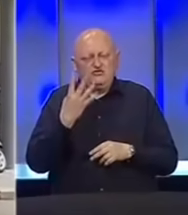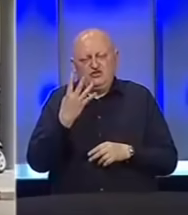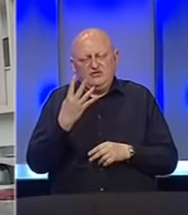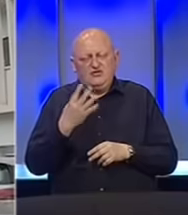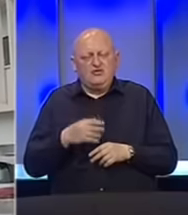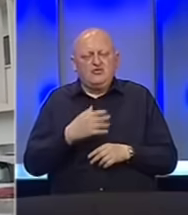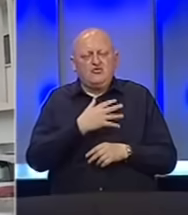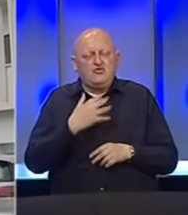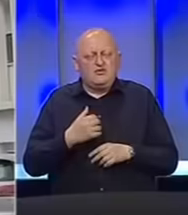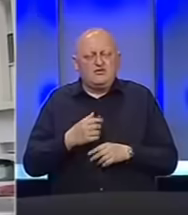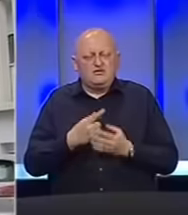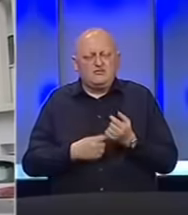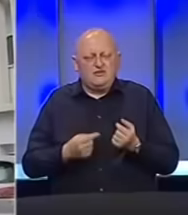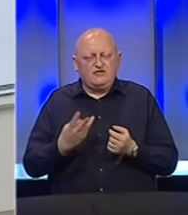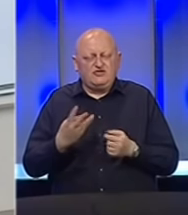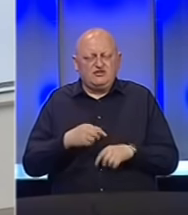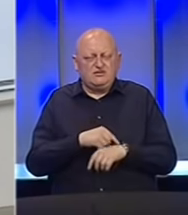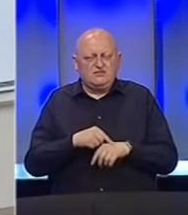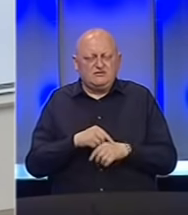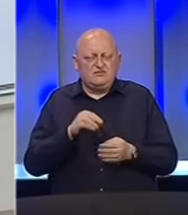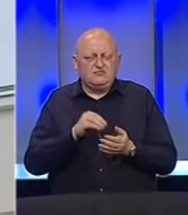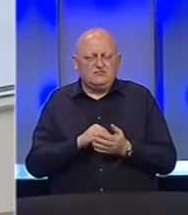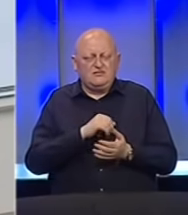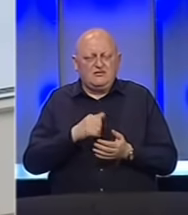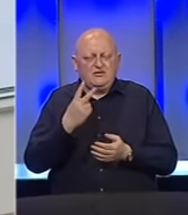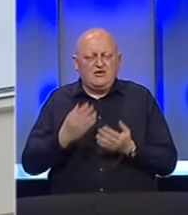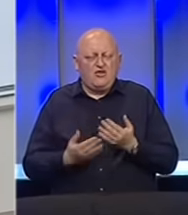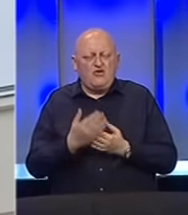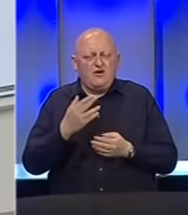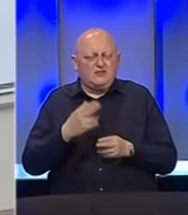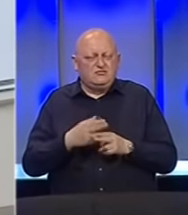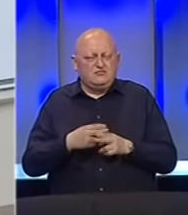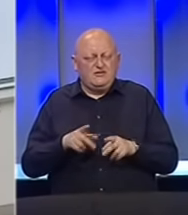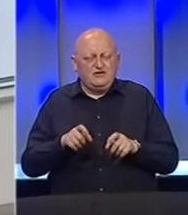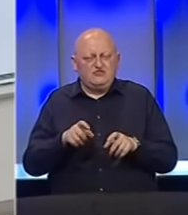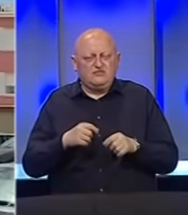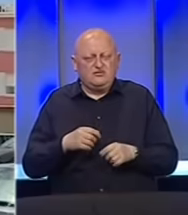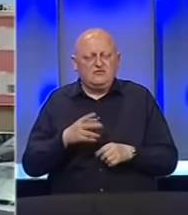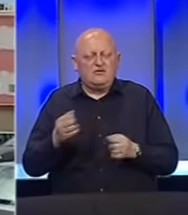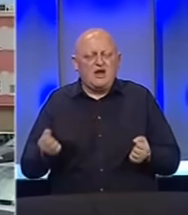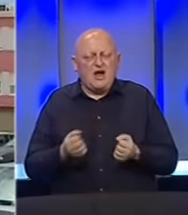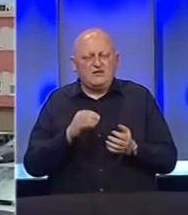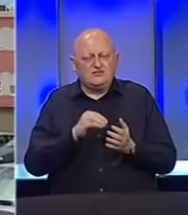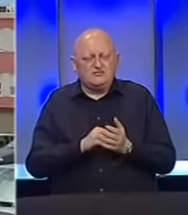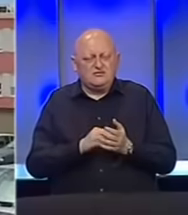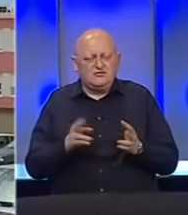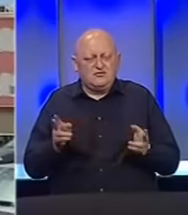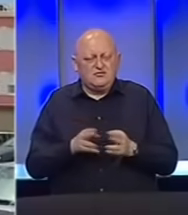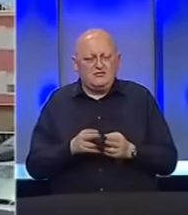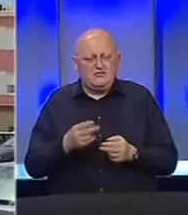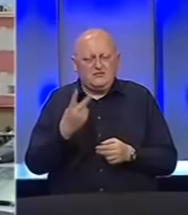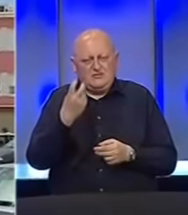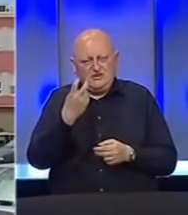četvero. U Hrvatskoj su posljednja 24 časa zabilježena samo dva nova slučaja koronavirusa. Broj aktivnih slučajeva manji je